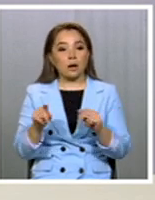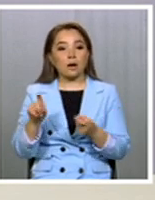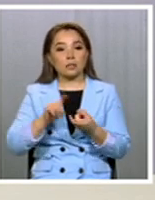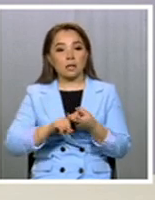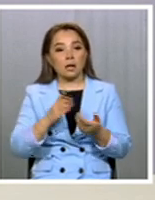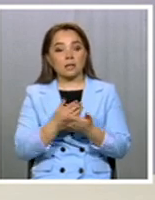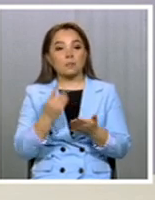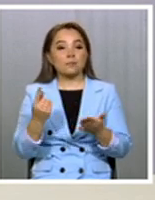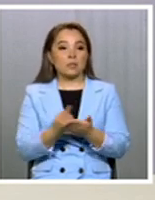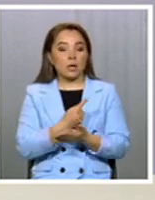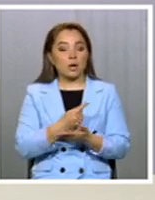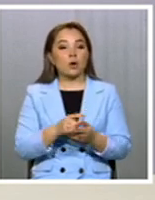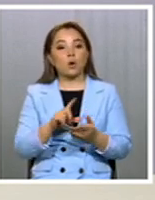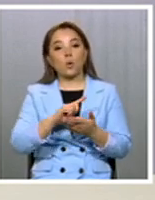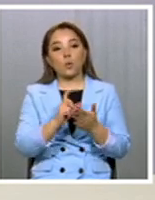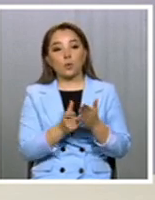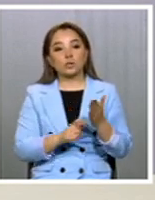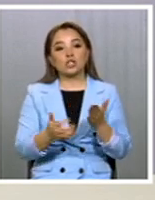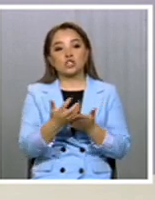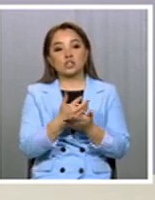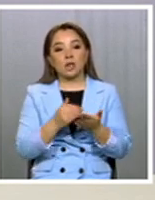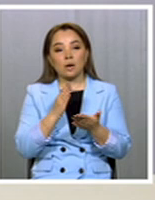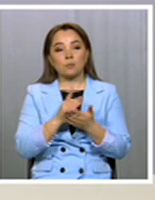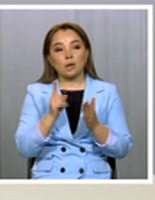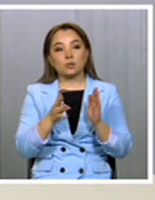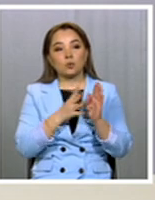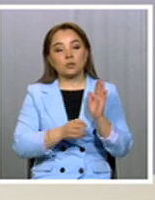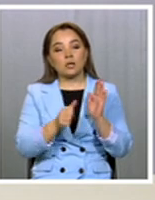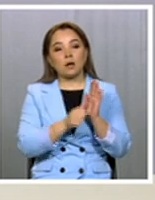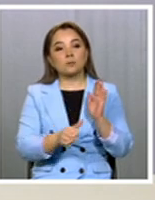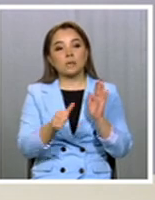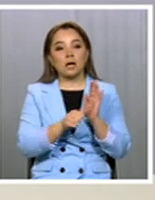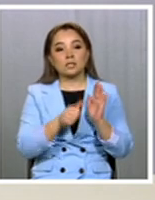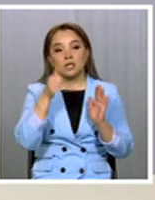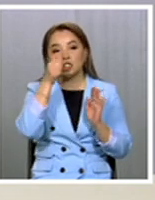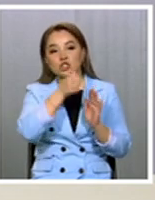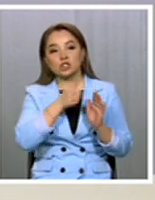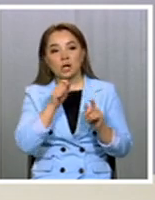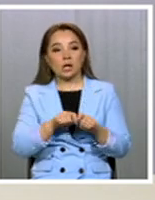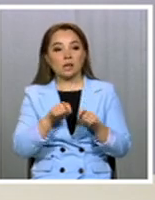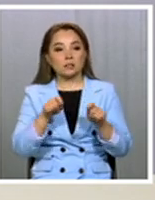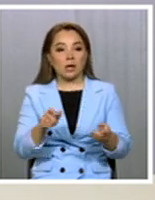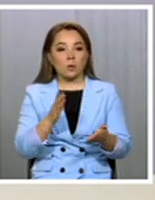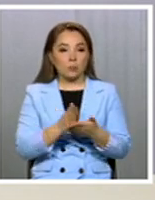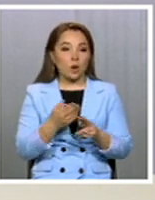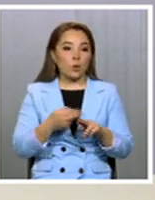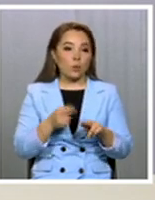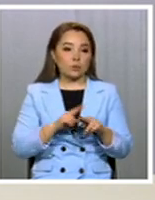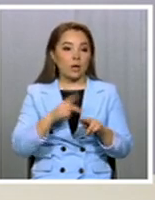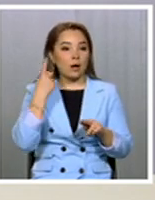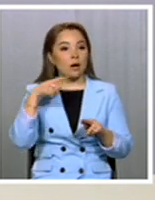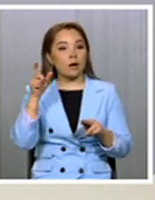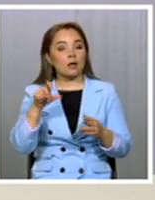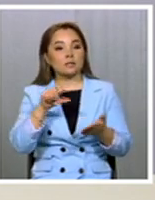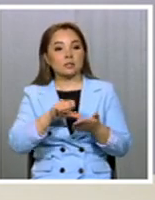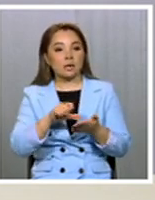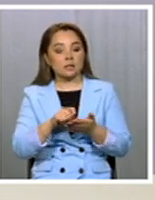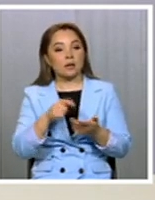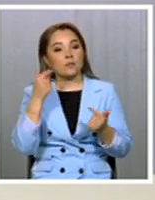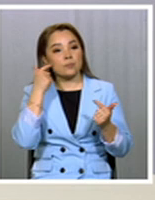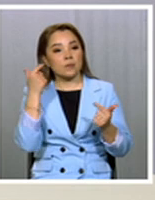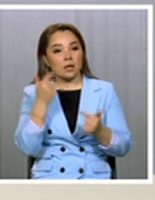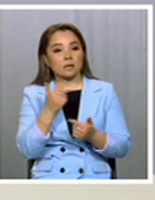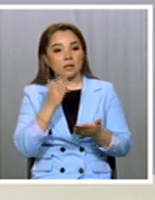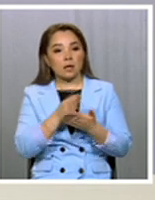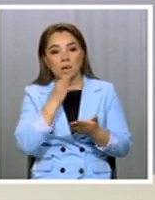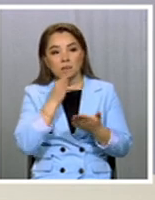тұңғыш өлеңдер жинағы 1966 жылы жарық көрген. Сондай-ақ ақынның «Тана көз»,